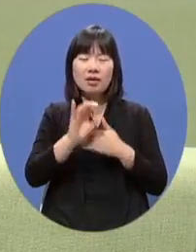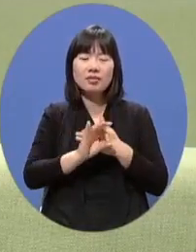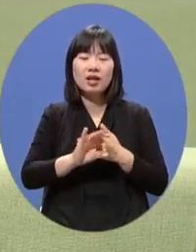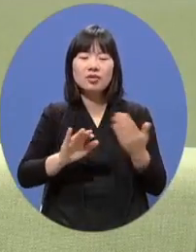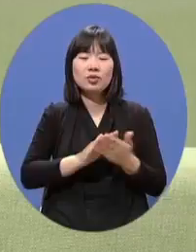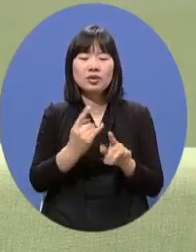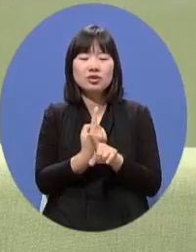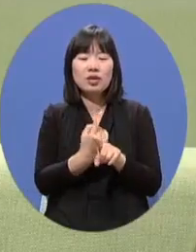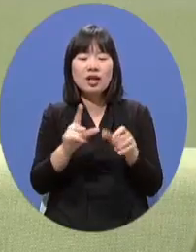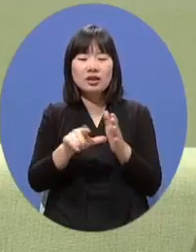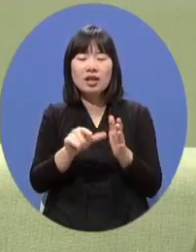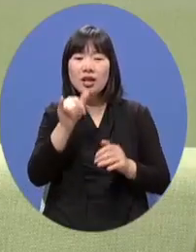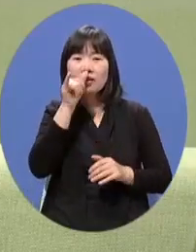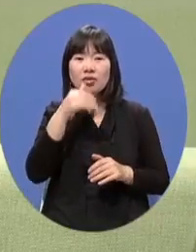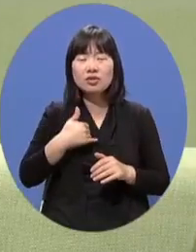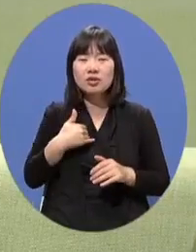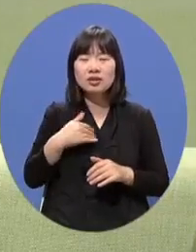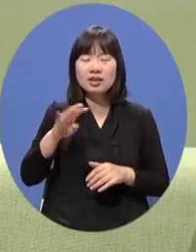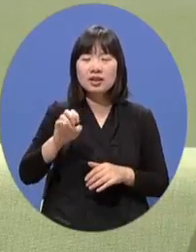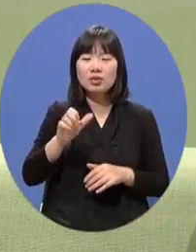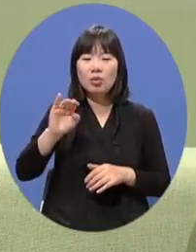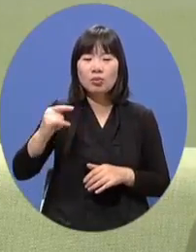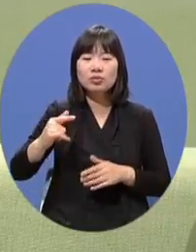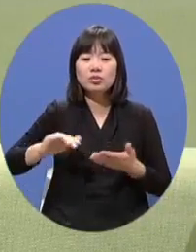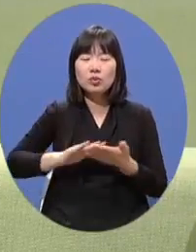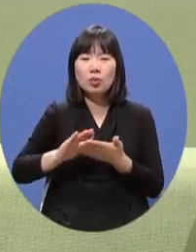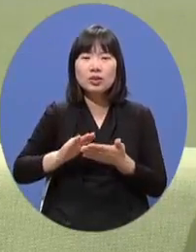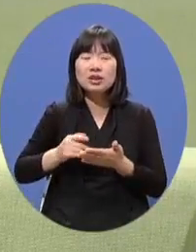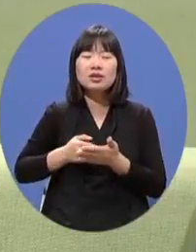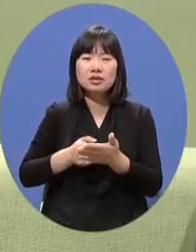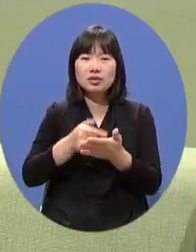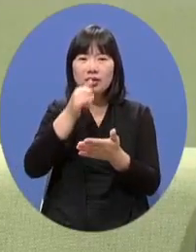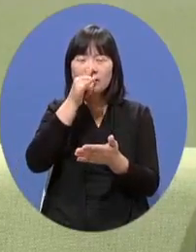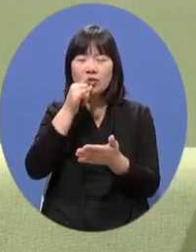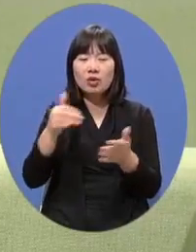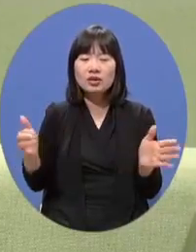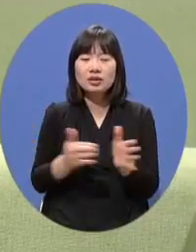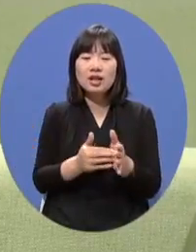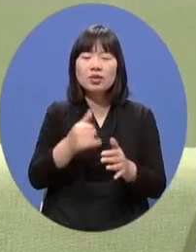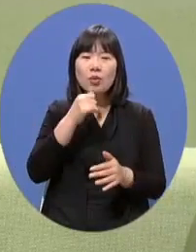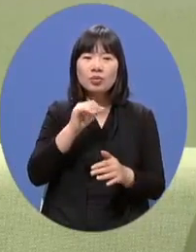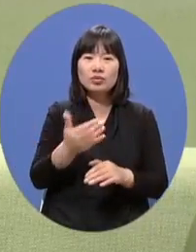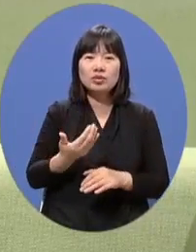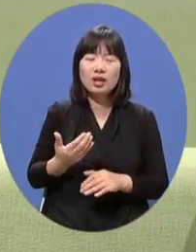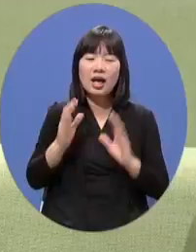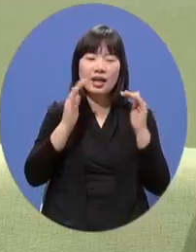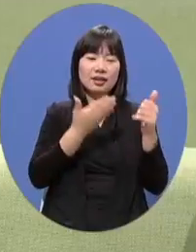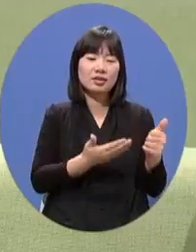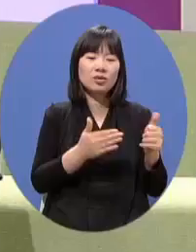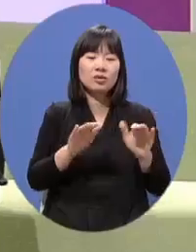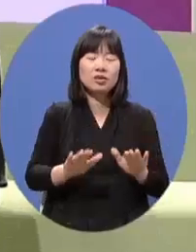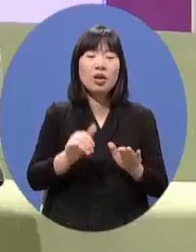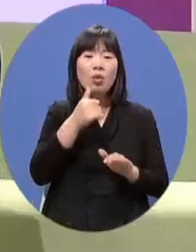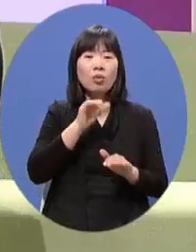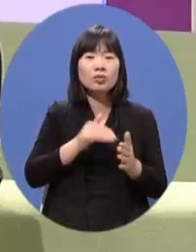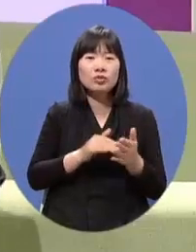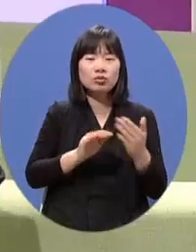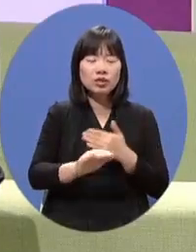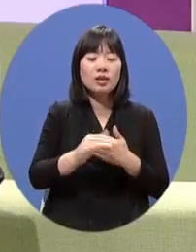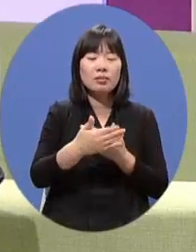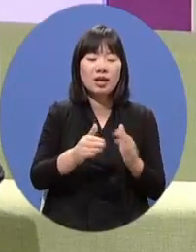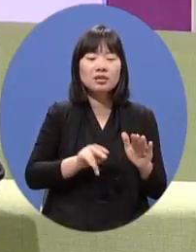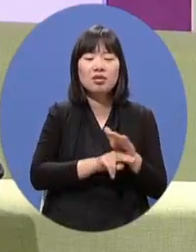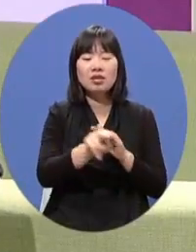놀이 치료할 때도 그래요. 저희는 이제 45분 놀이를 하는 치료를 하는데 끝나기 한 5분 전에 아이한테 이제 우리가 5분 뒤면 이 방에서